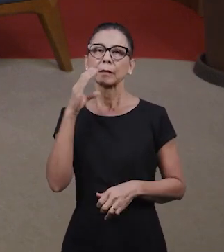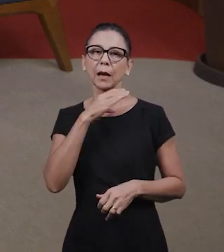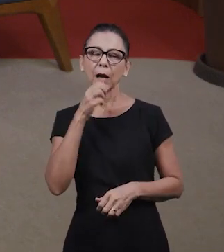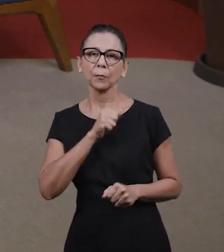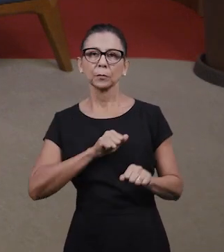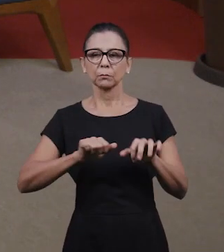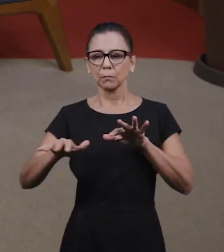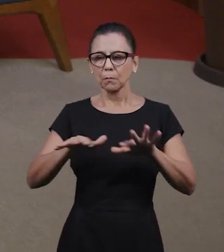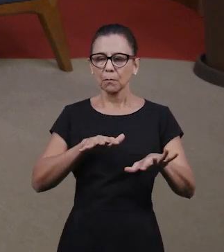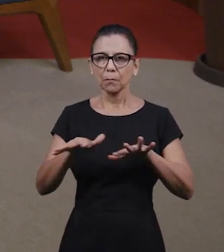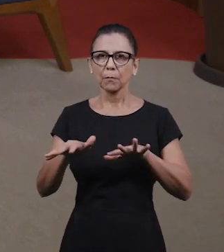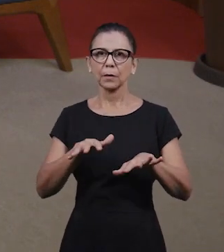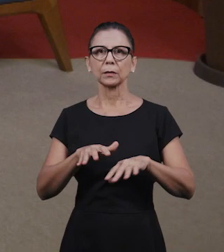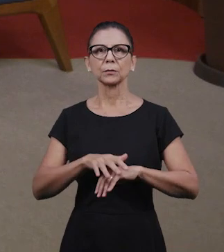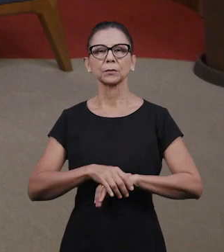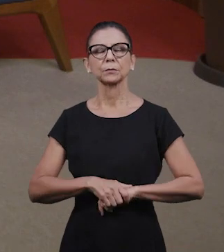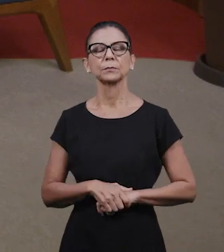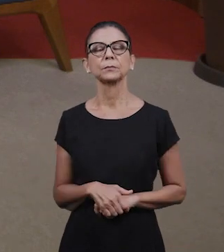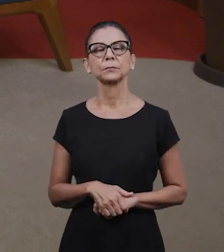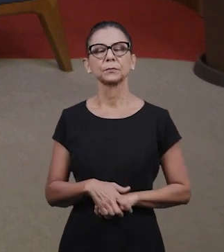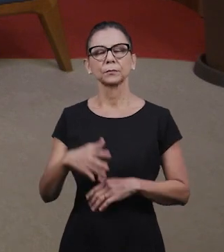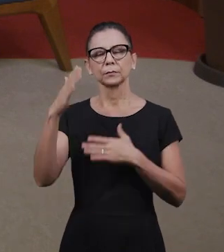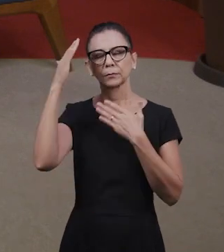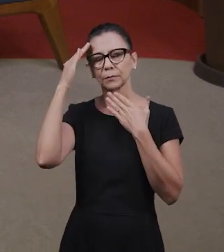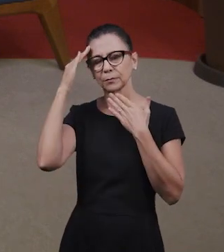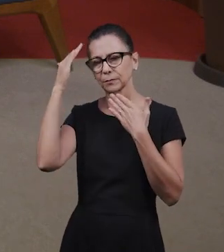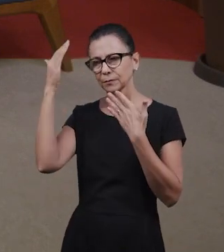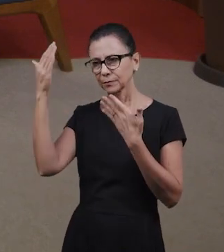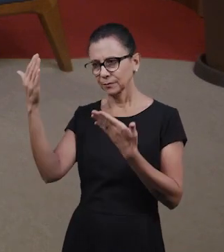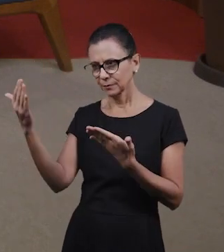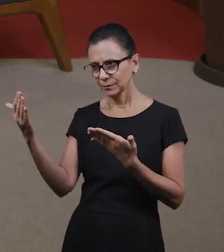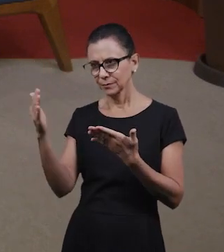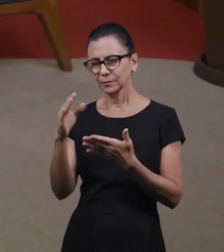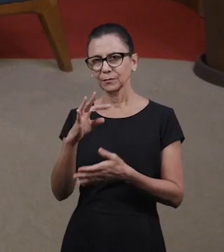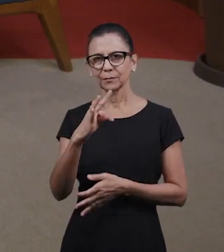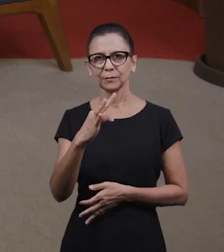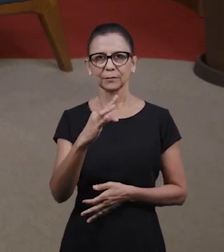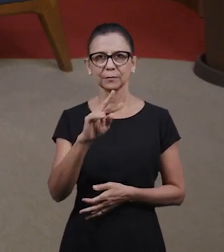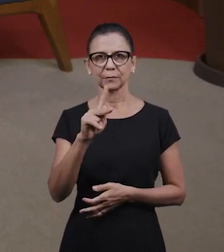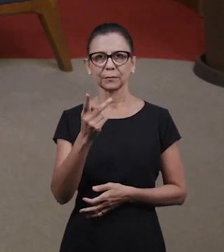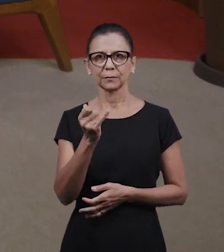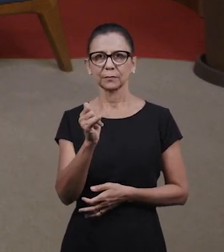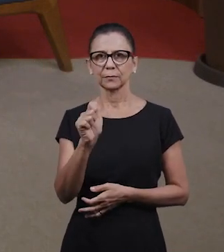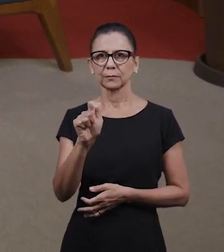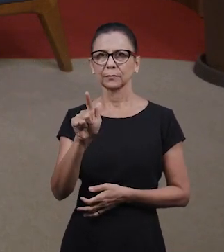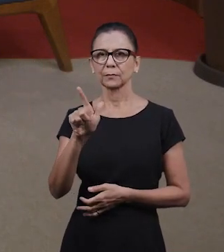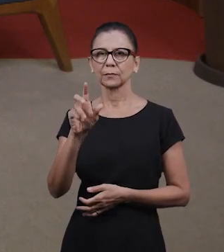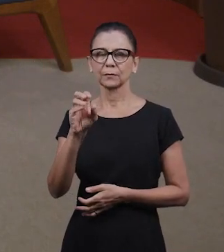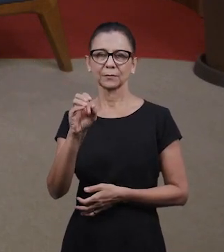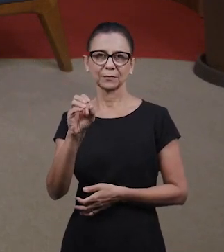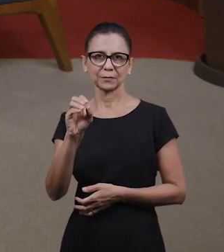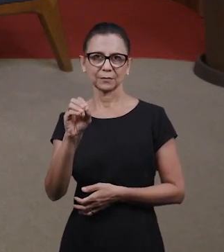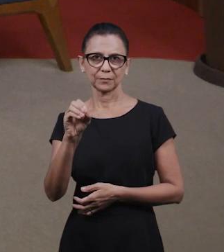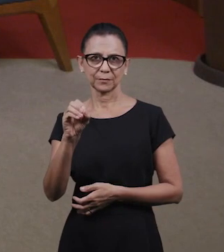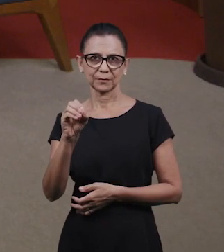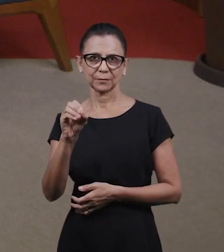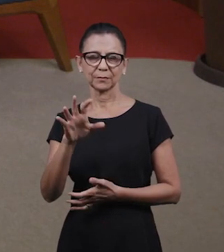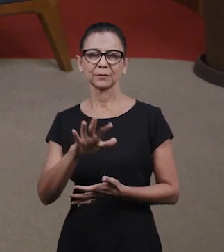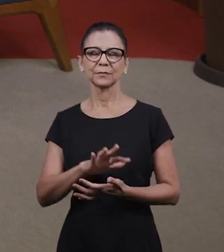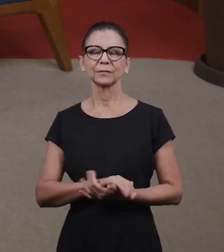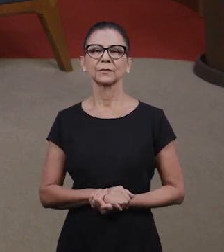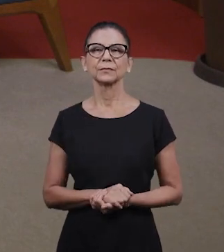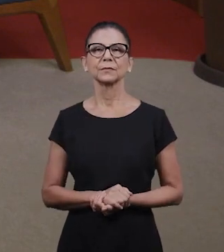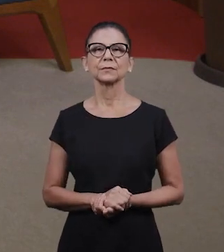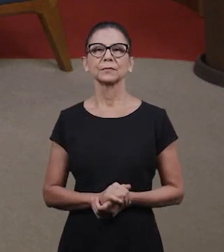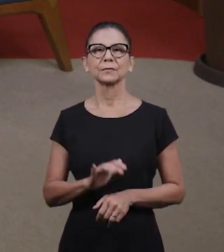des agilités de mouvement. Merci, Thiago. Ça, c'est notre frère Thiago Pereira, Thiago Campos Pereira,